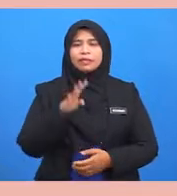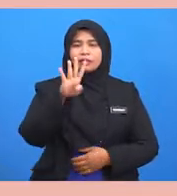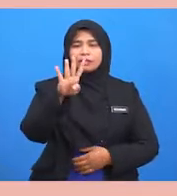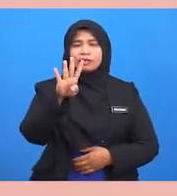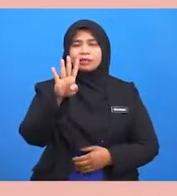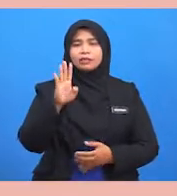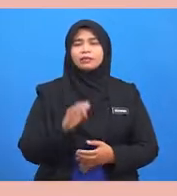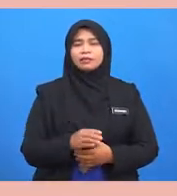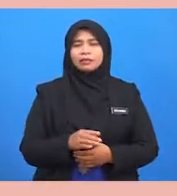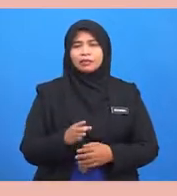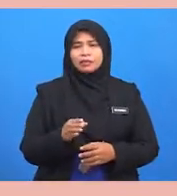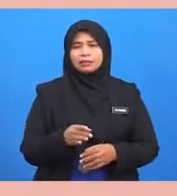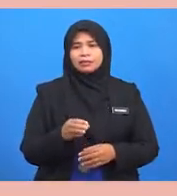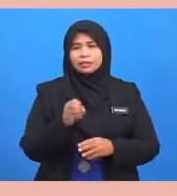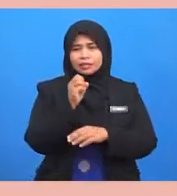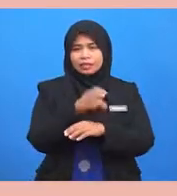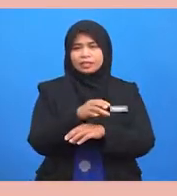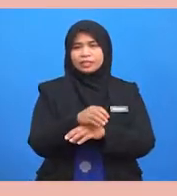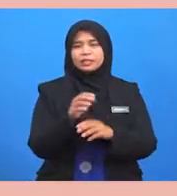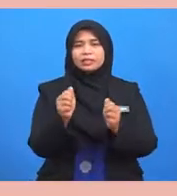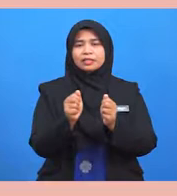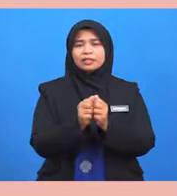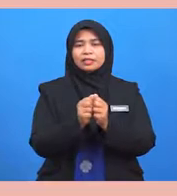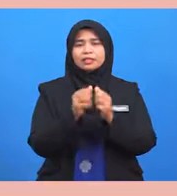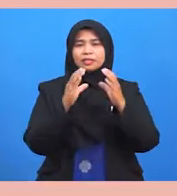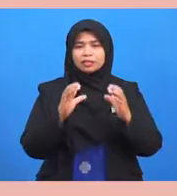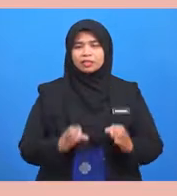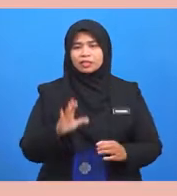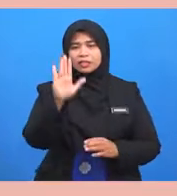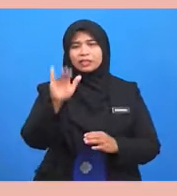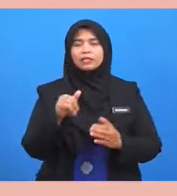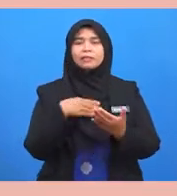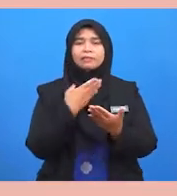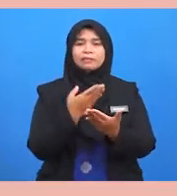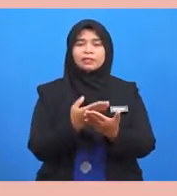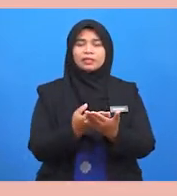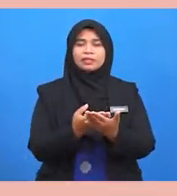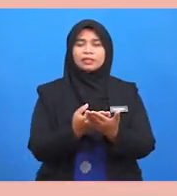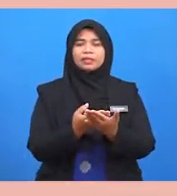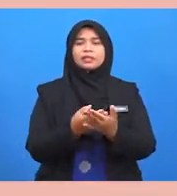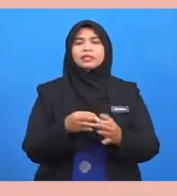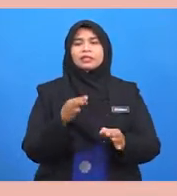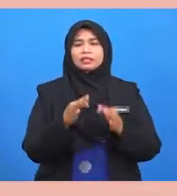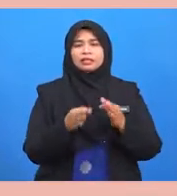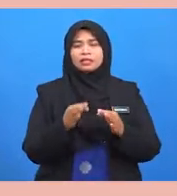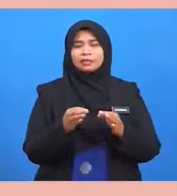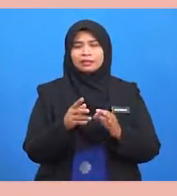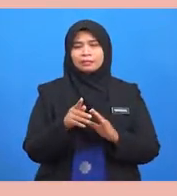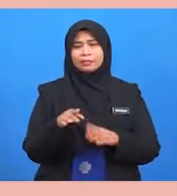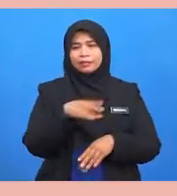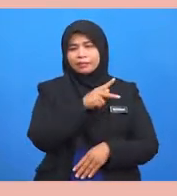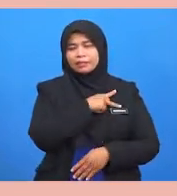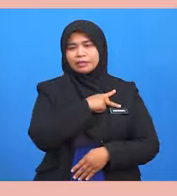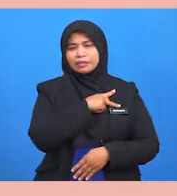Keempat, menasihati dengan cara yang baik sekiranya